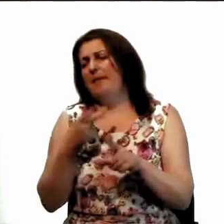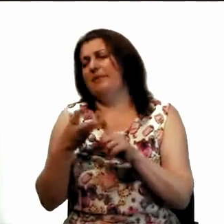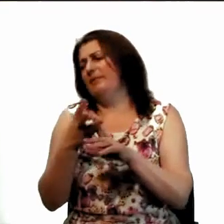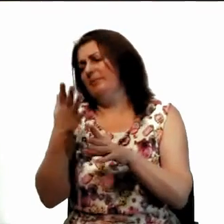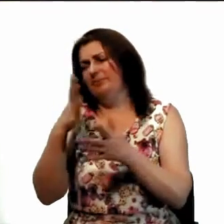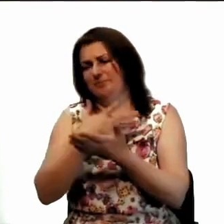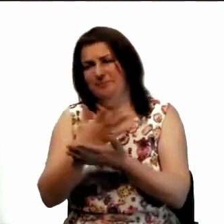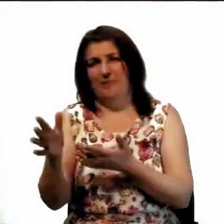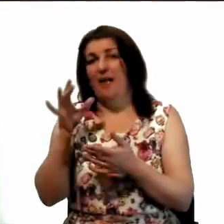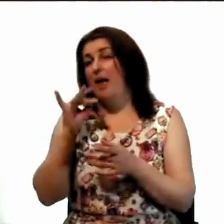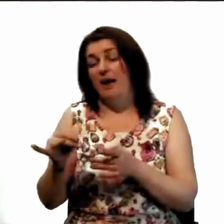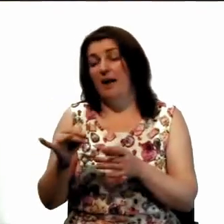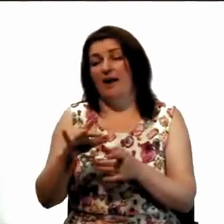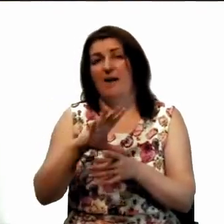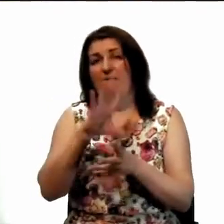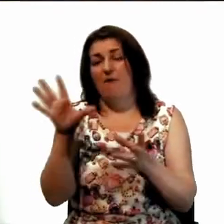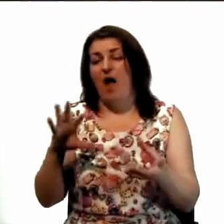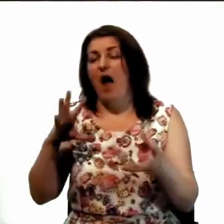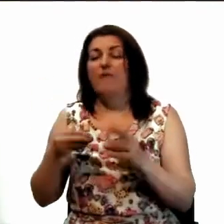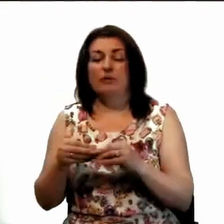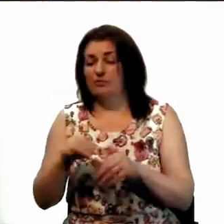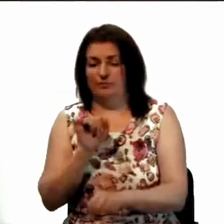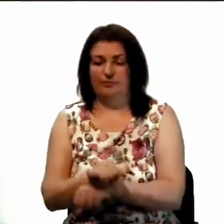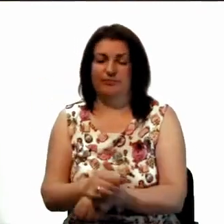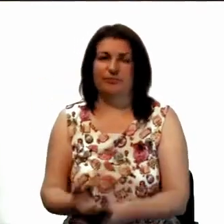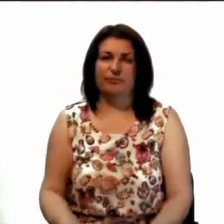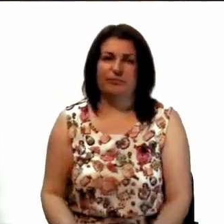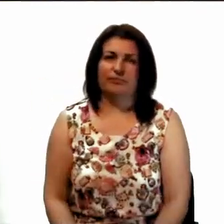десятое, и авоз и ныне там.